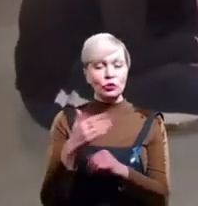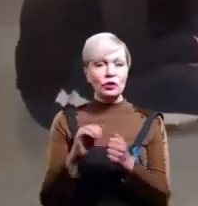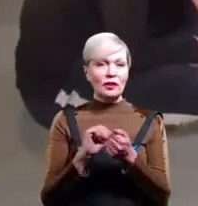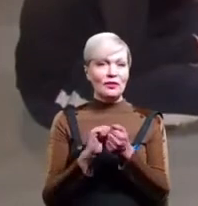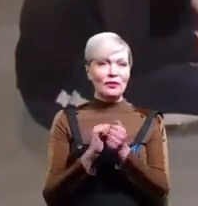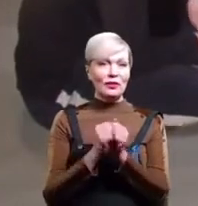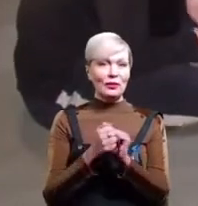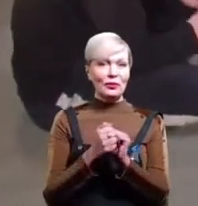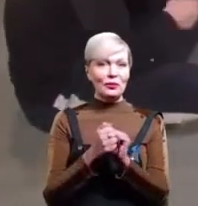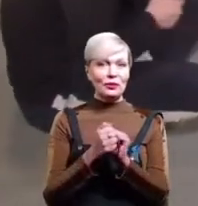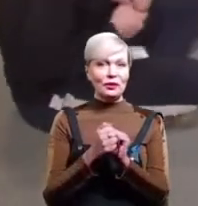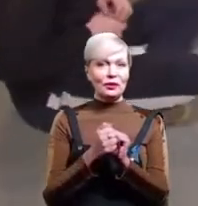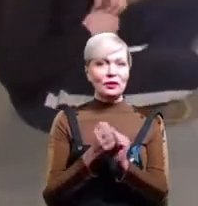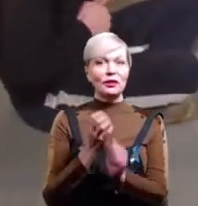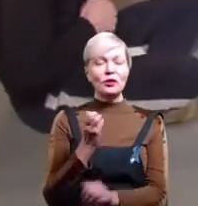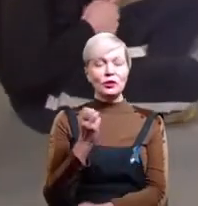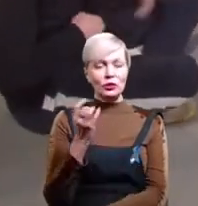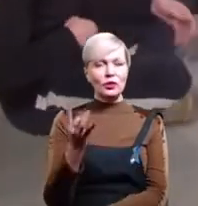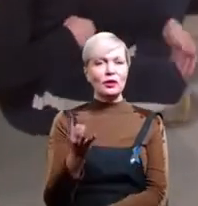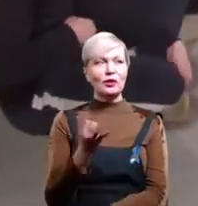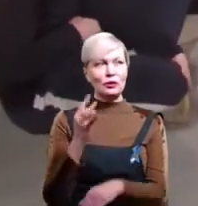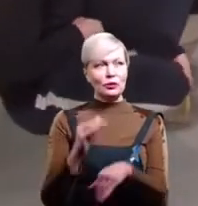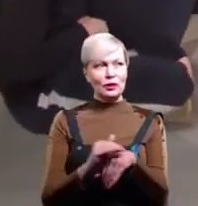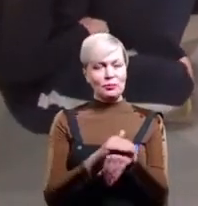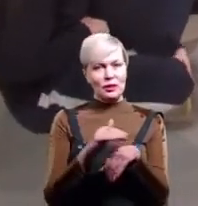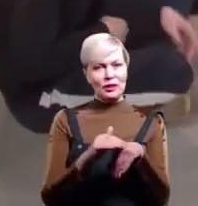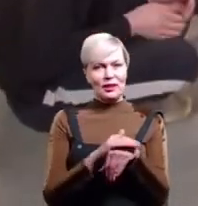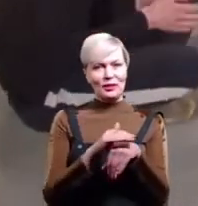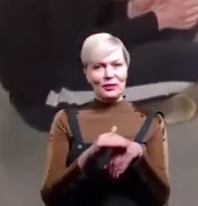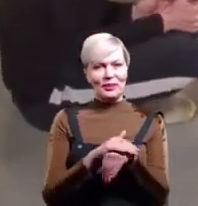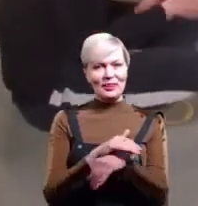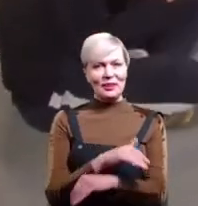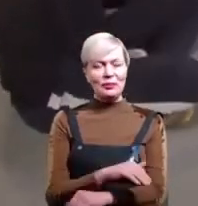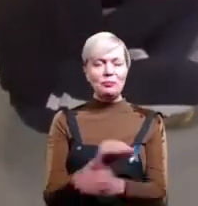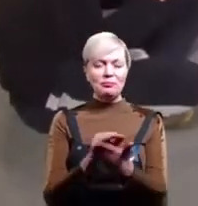Да, да. Еще разочек. Можно, пожалуйста?